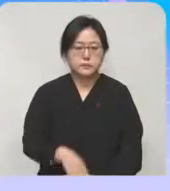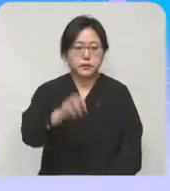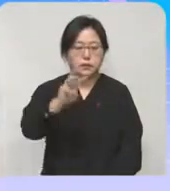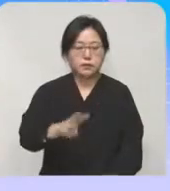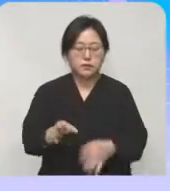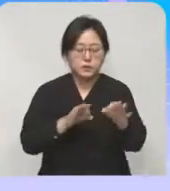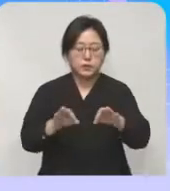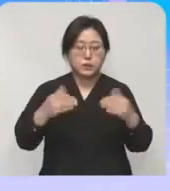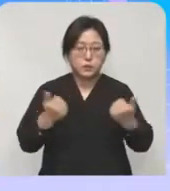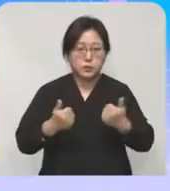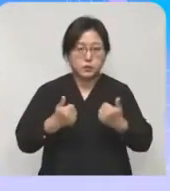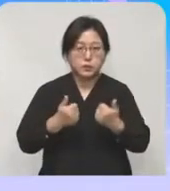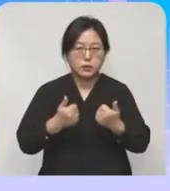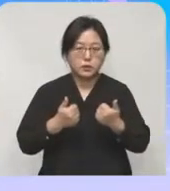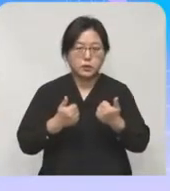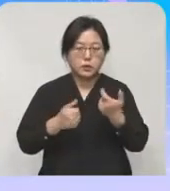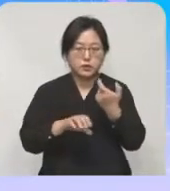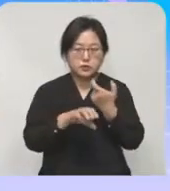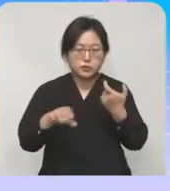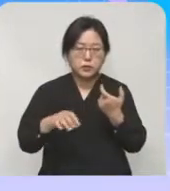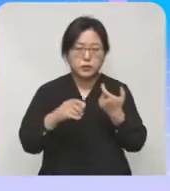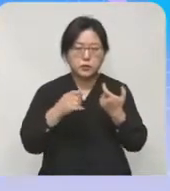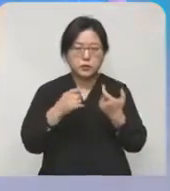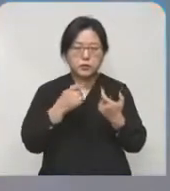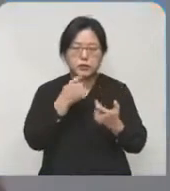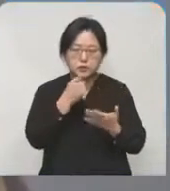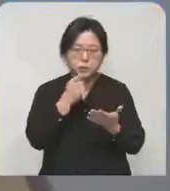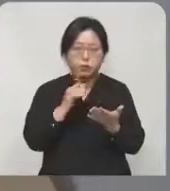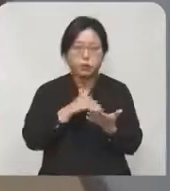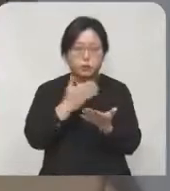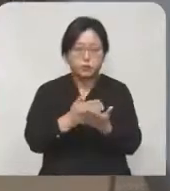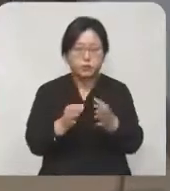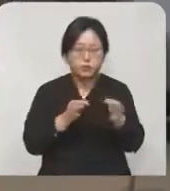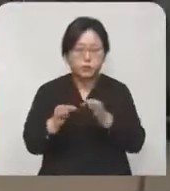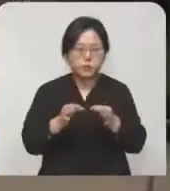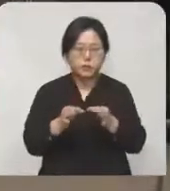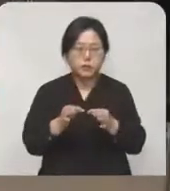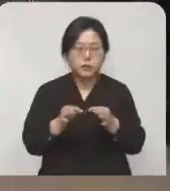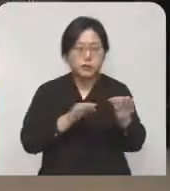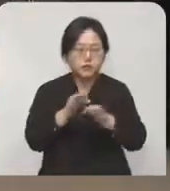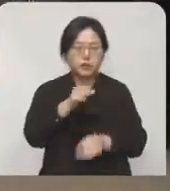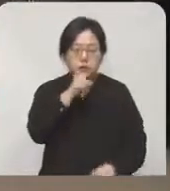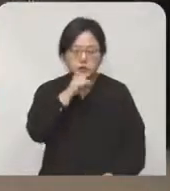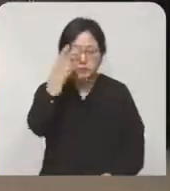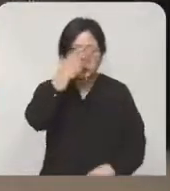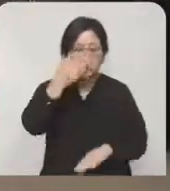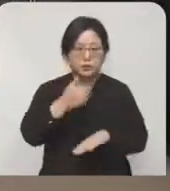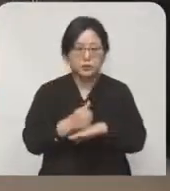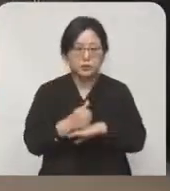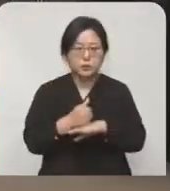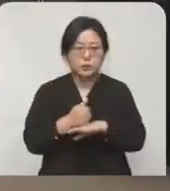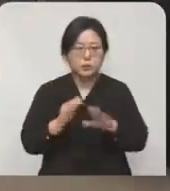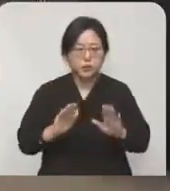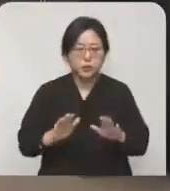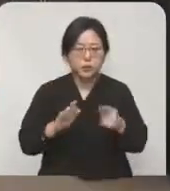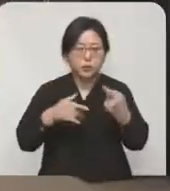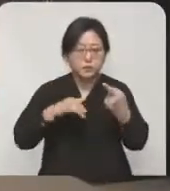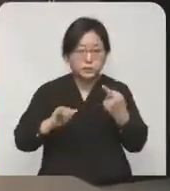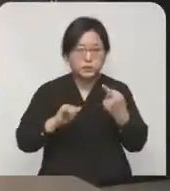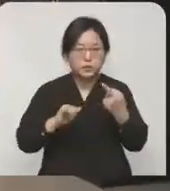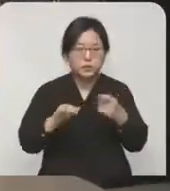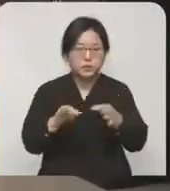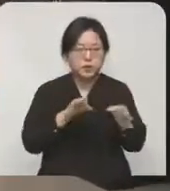광주 상공 세수가 60개 소매 유통 업체를 대상으로 경기전망 지수를 조사한 결과 올 1분기